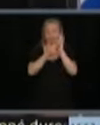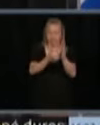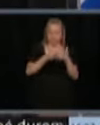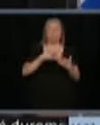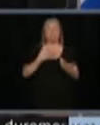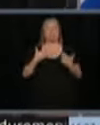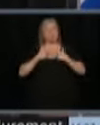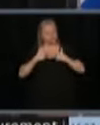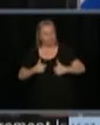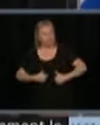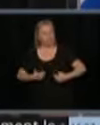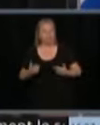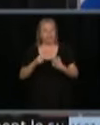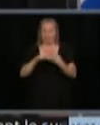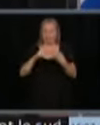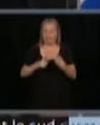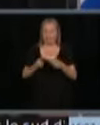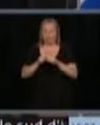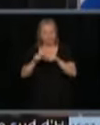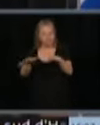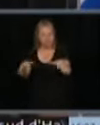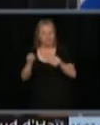il y a beaucoup, beaucoup de choses à